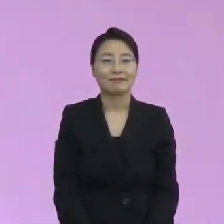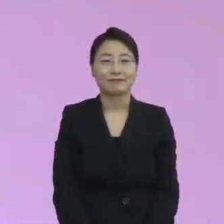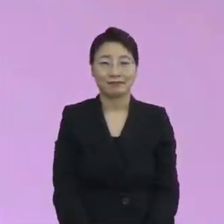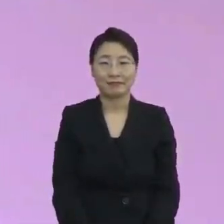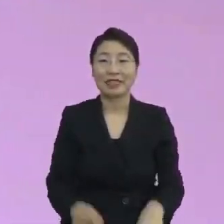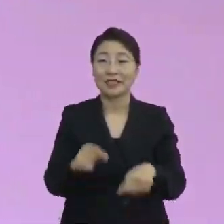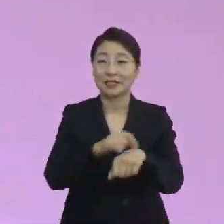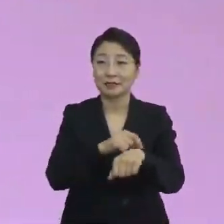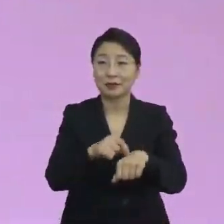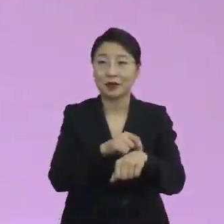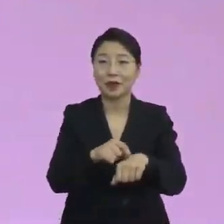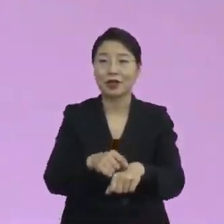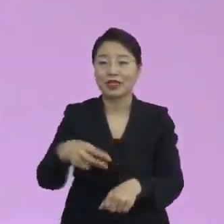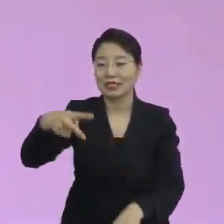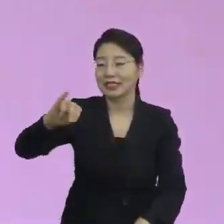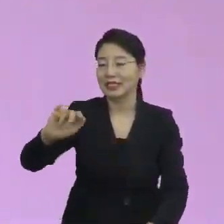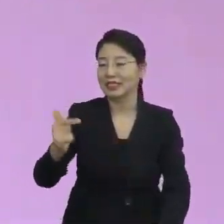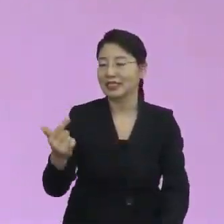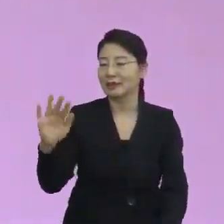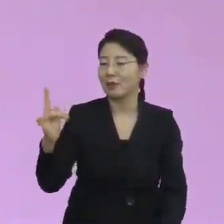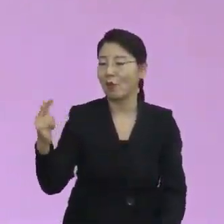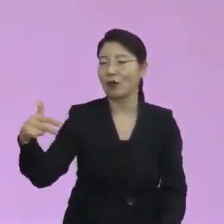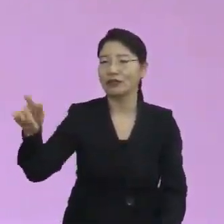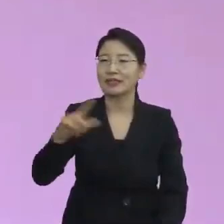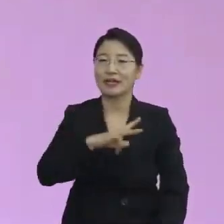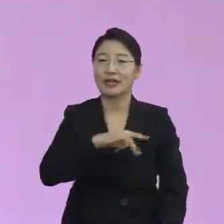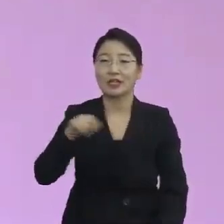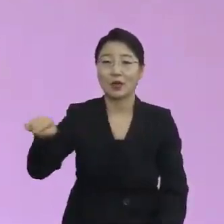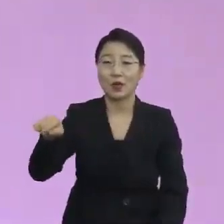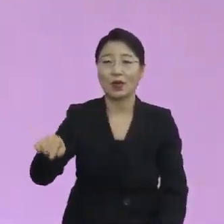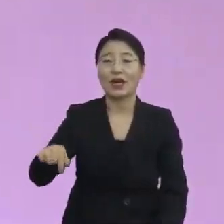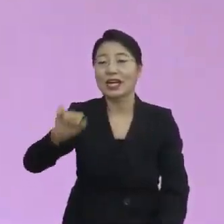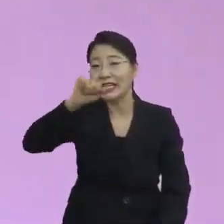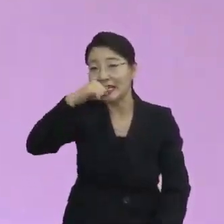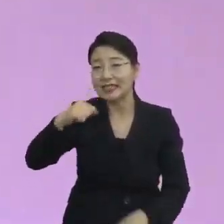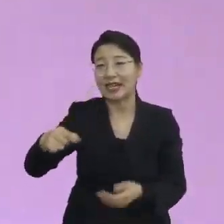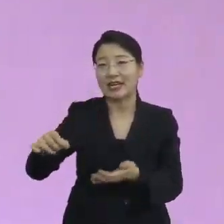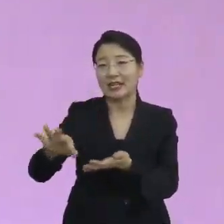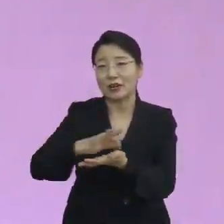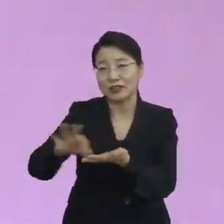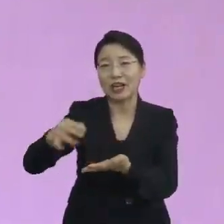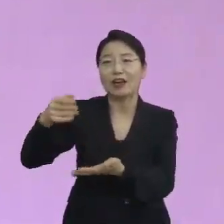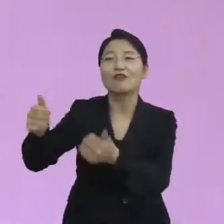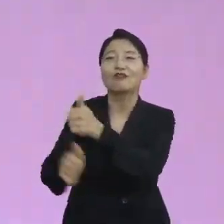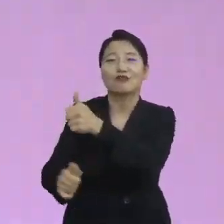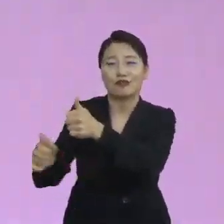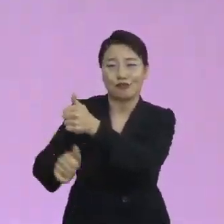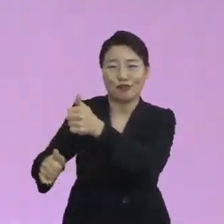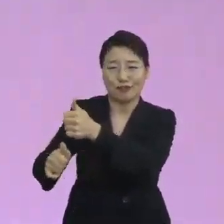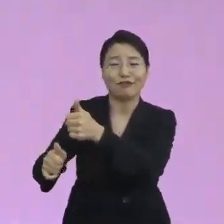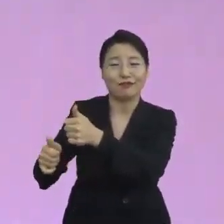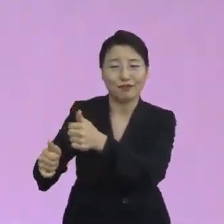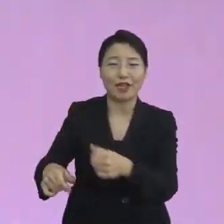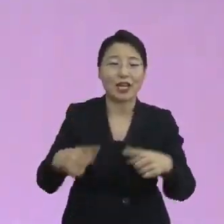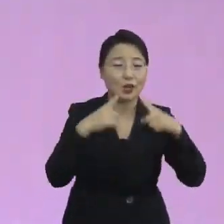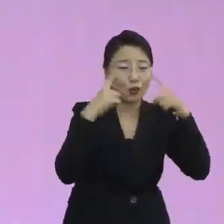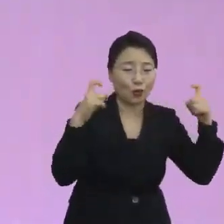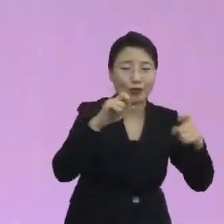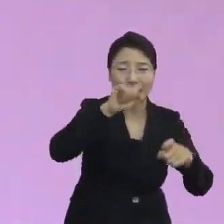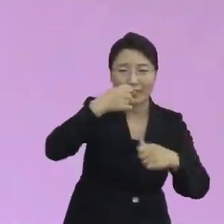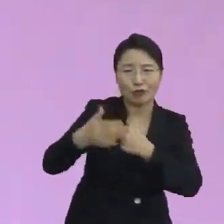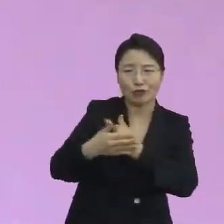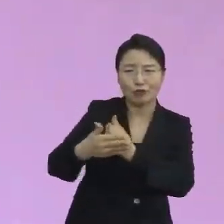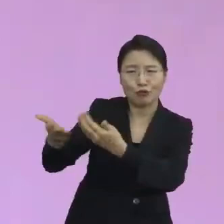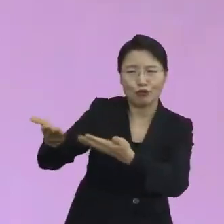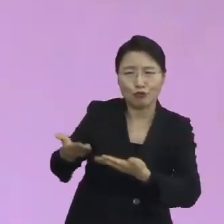그리고 특별히 이번에 신복자 의원님께서는 예결위 부위원장을 맡으셨는데 동대문구에 많은 예산 지원을